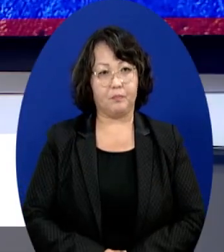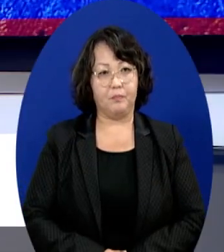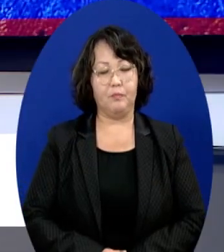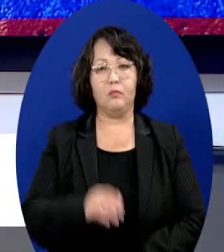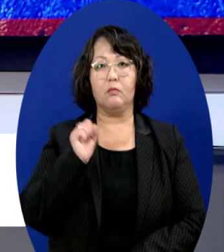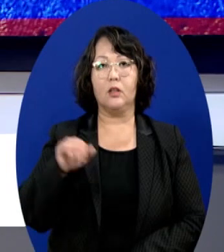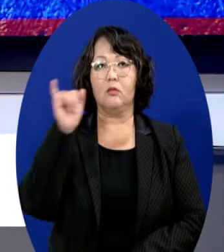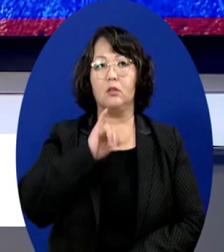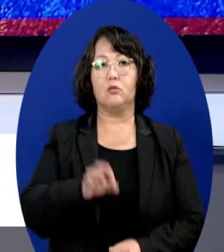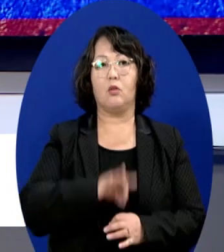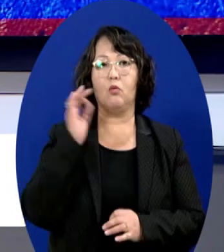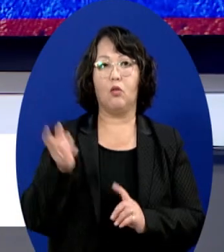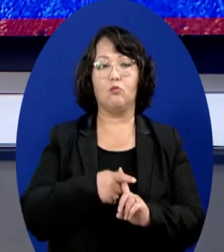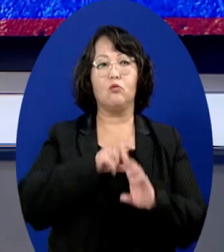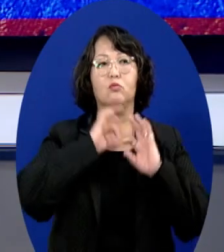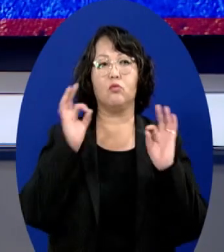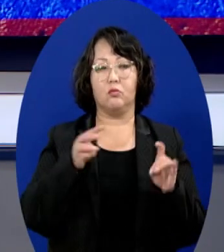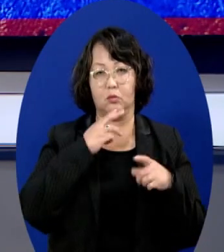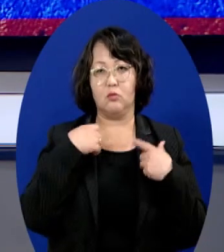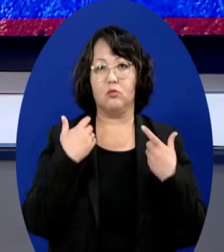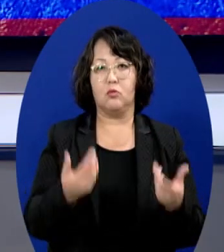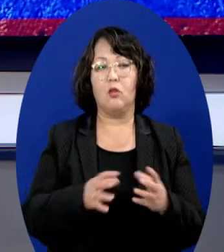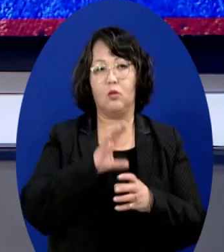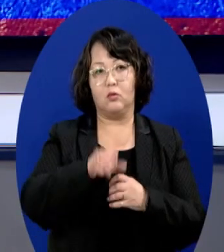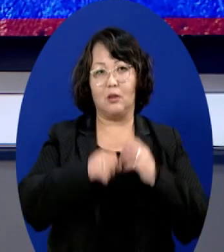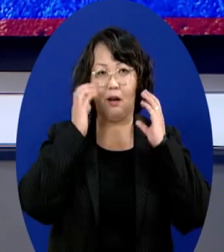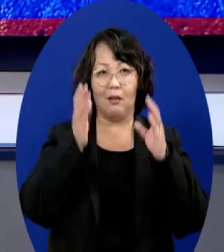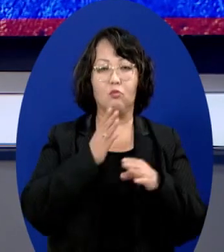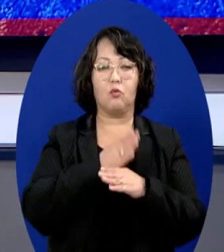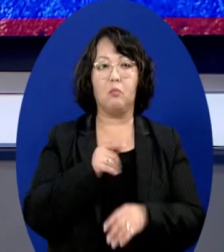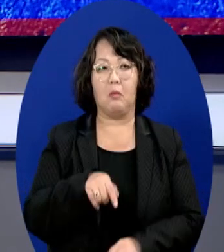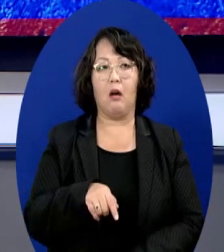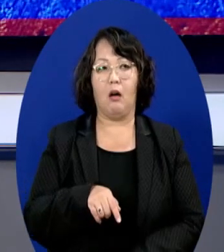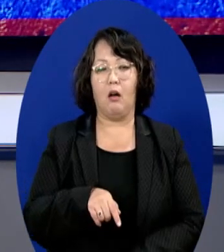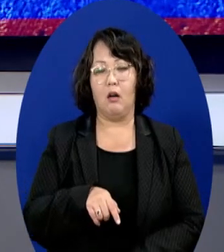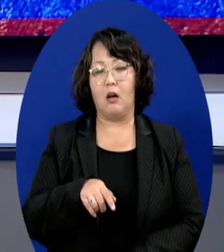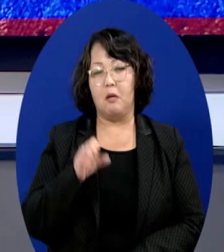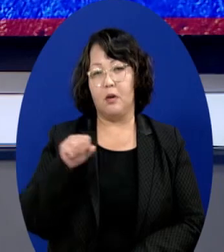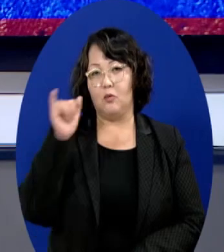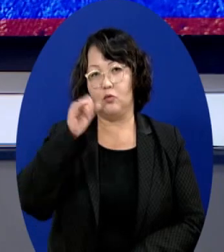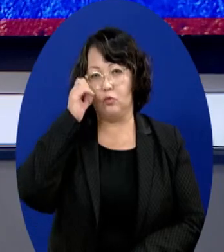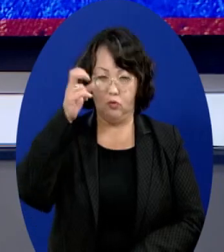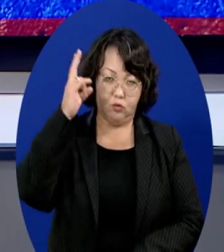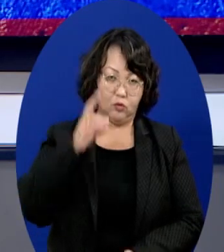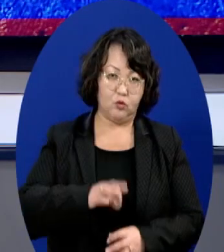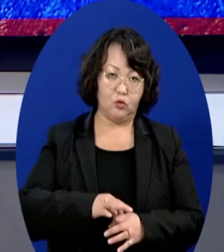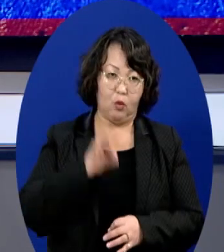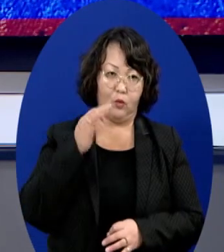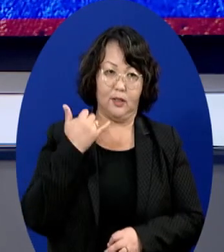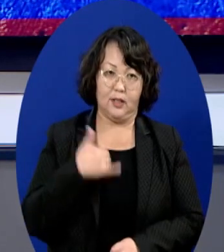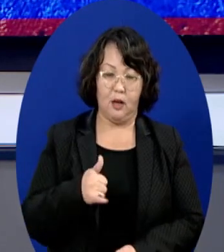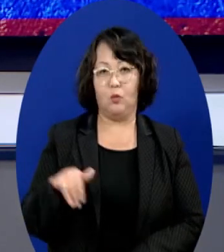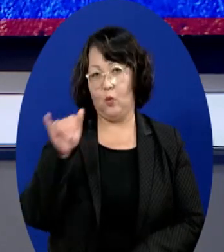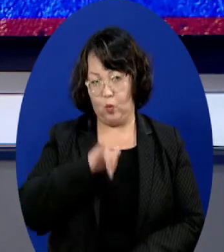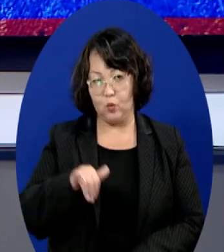Америк нэгдсэн улсын сонгуультай холбоотой өөр нэгэн мэдээлэл өнөөдөр олон улсын анхаарлын төвд байлаа. Тодорхойлбол Америк нэгдсэн улсын ерөнхийлөгчийн сонгуульд зарим